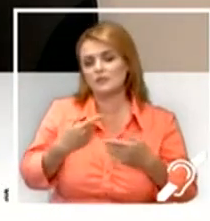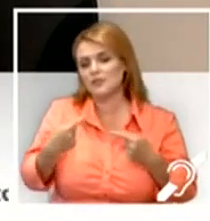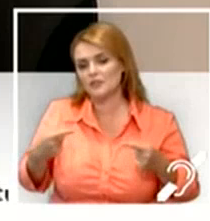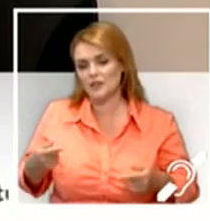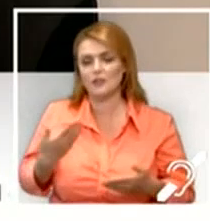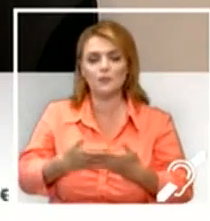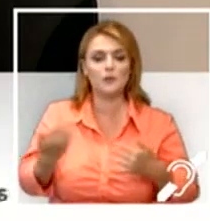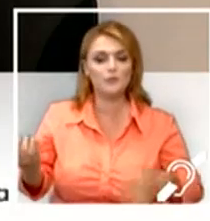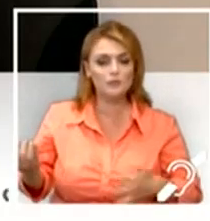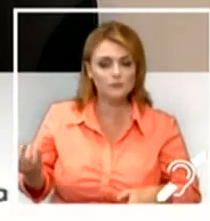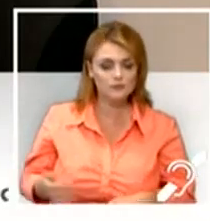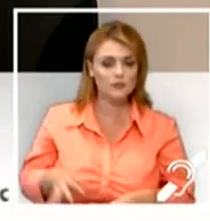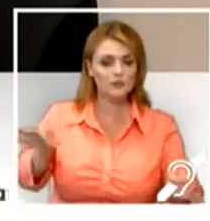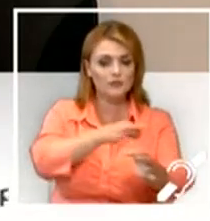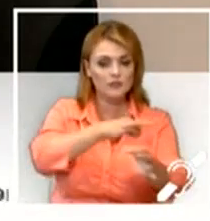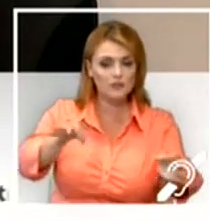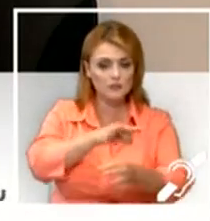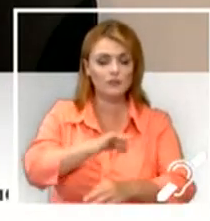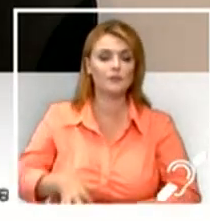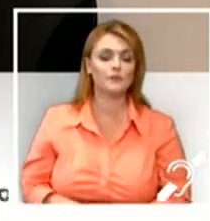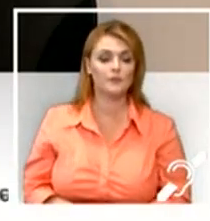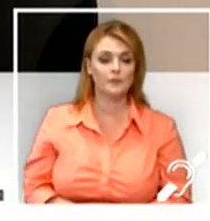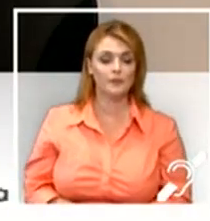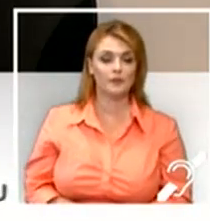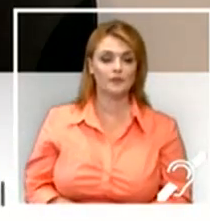acest program nu poate fi studiat decât